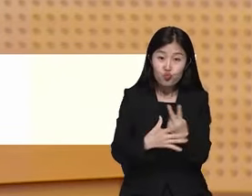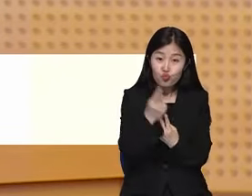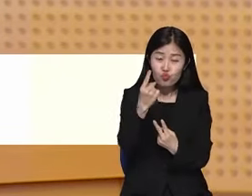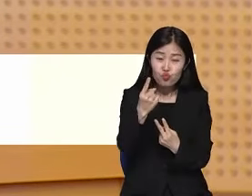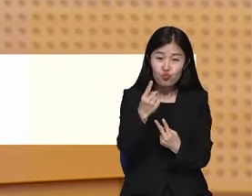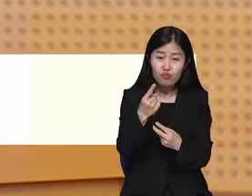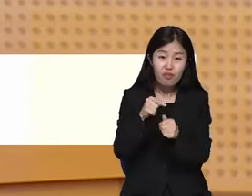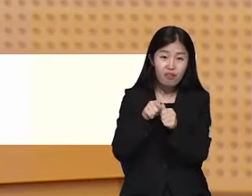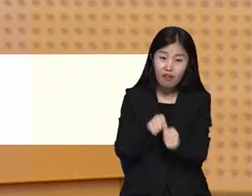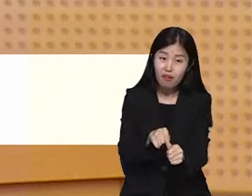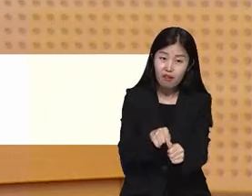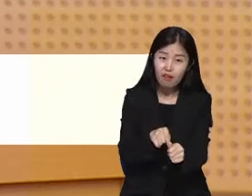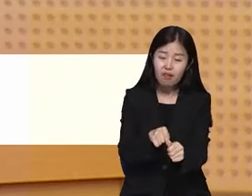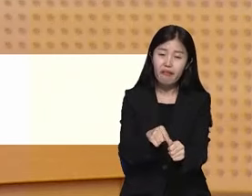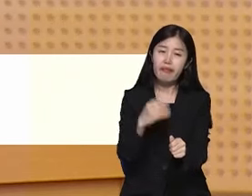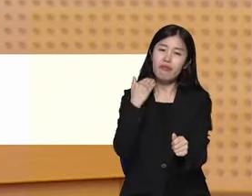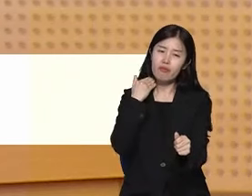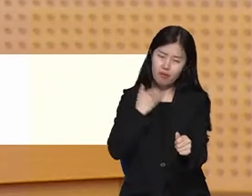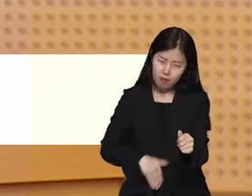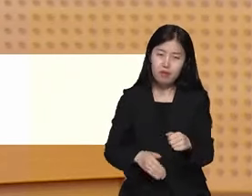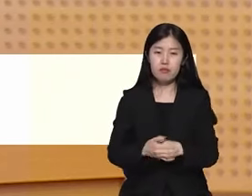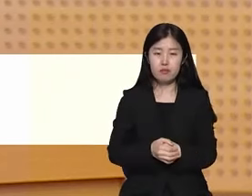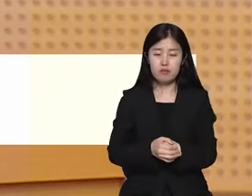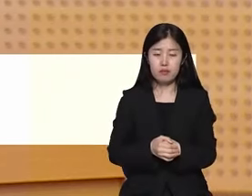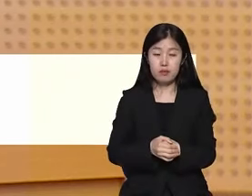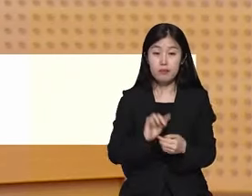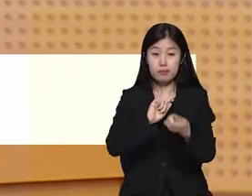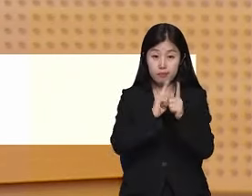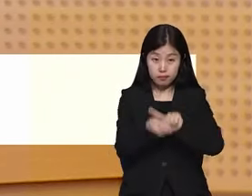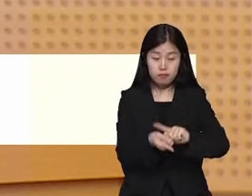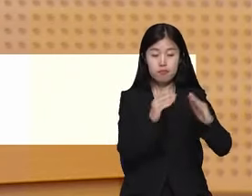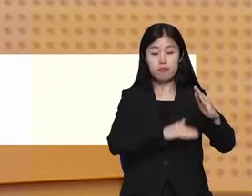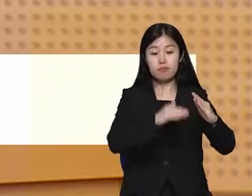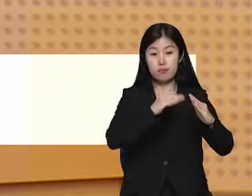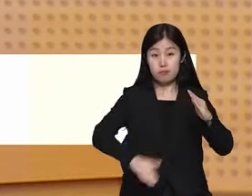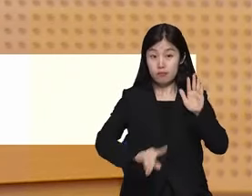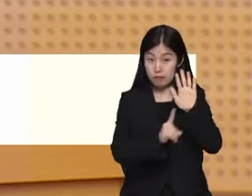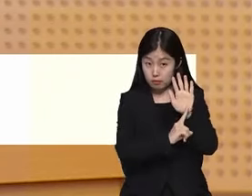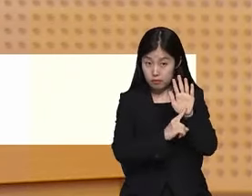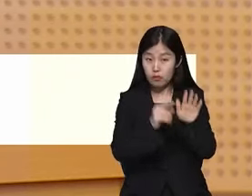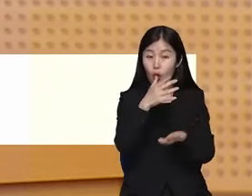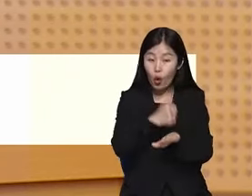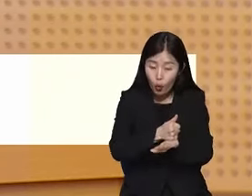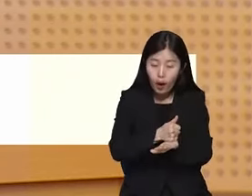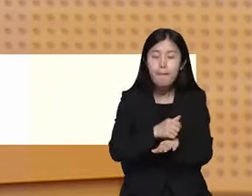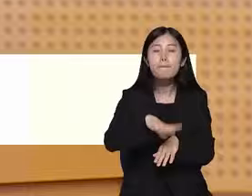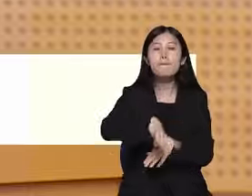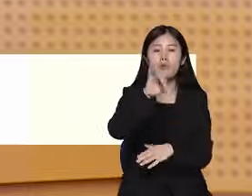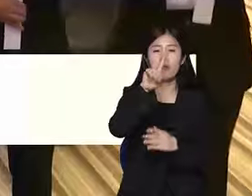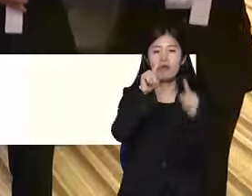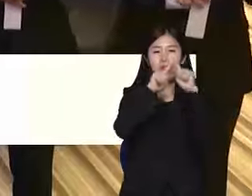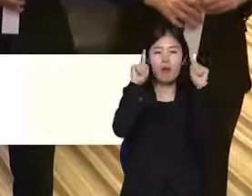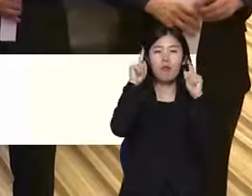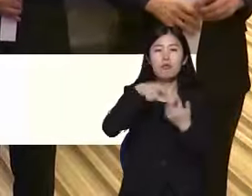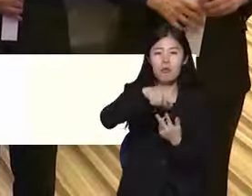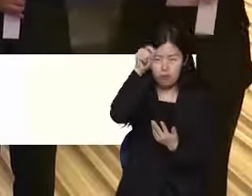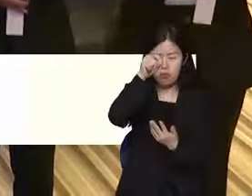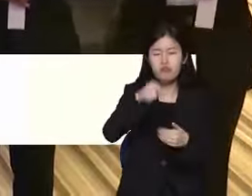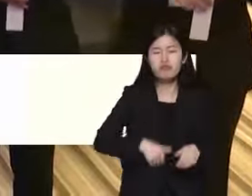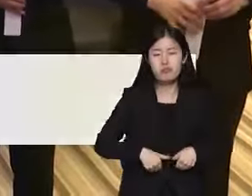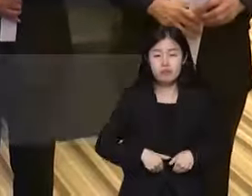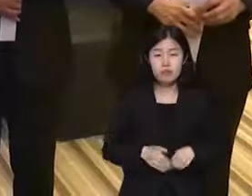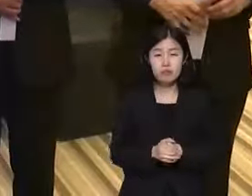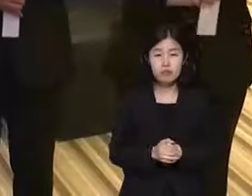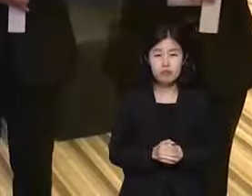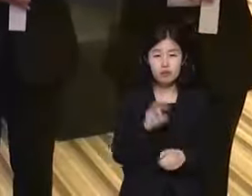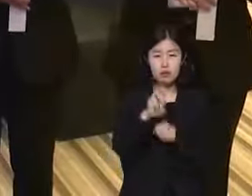그렇게 지금 공모에 의해서 그러면 먼저 대학을 선정해서 추천을 하자. 전남의